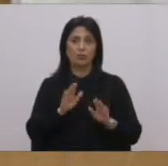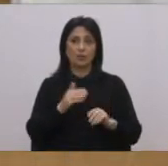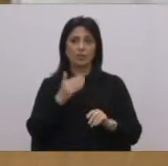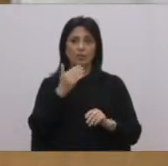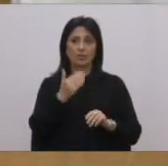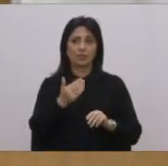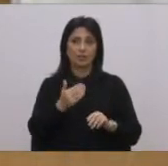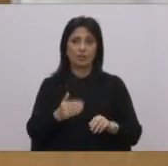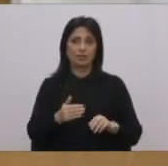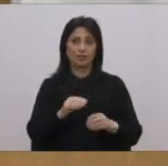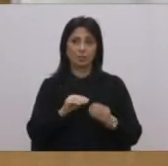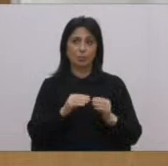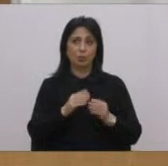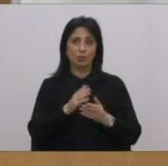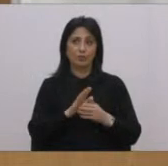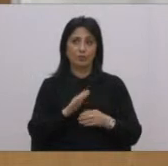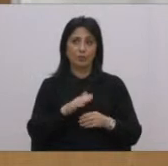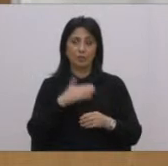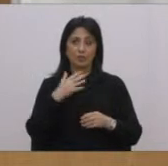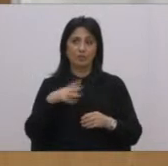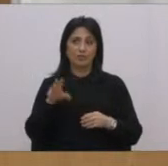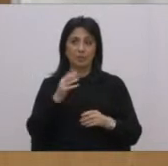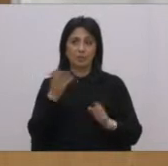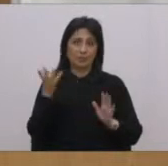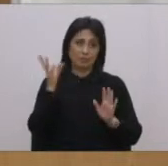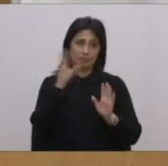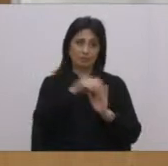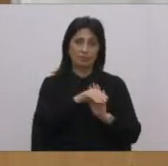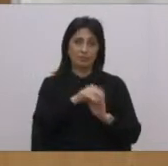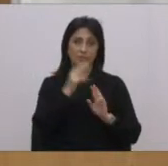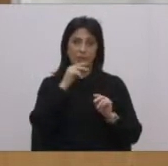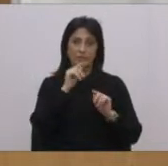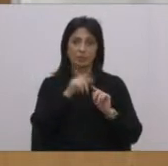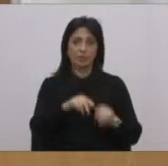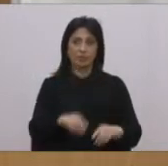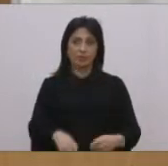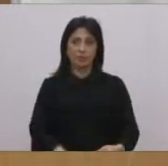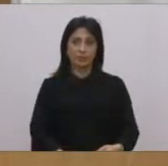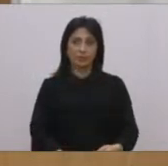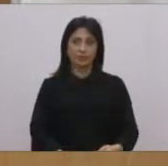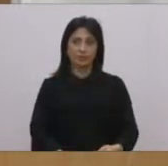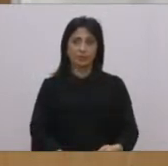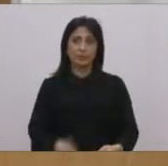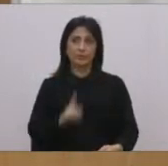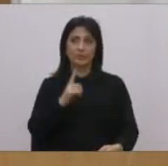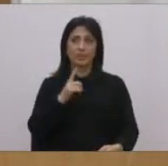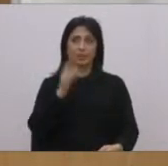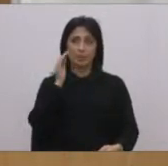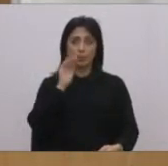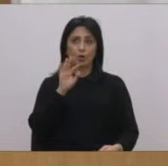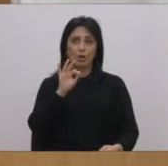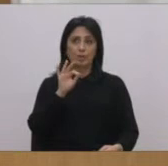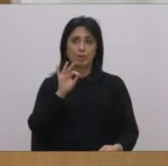თქვენი პრობლემა არ არის, არამედ რა ყველაფერი თქვენ გადაგაბრალოთ. Რატომ